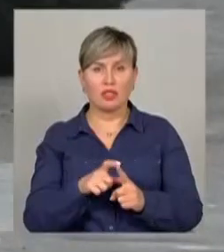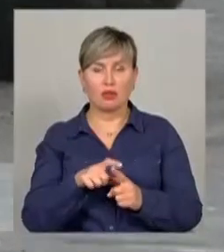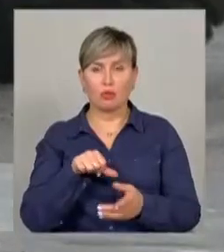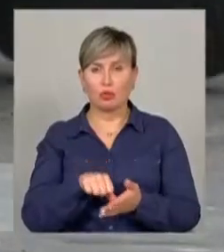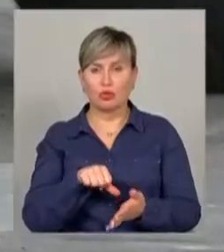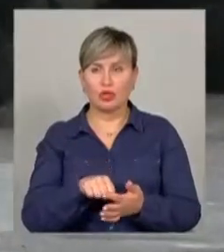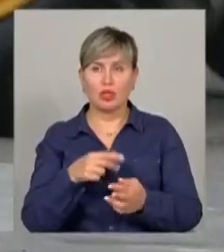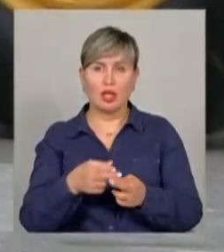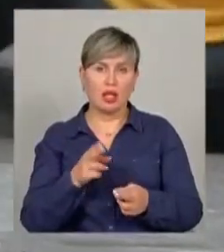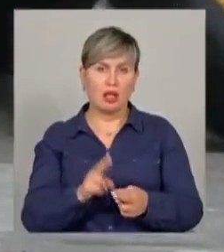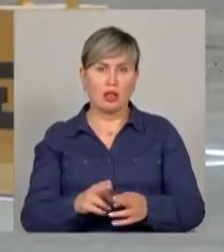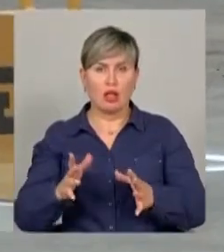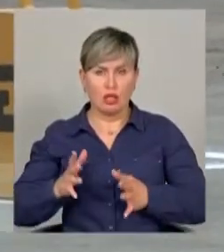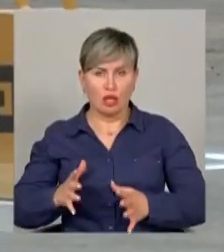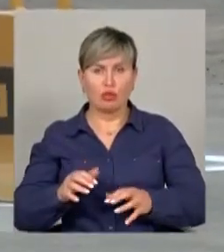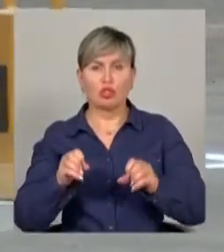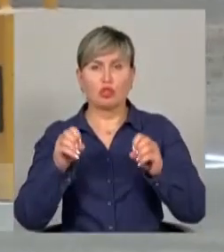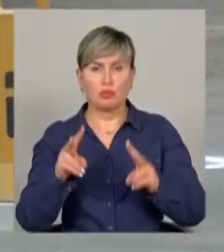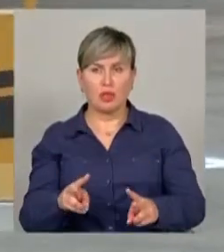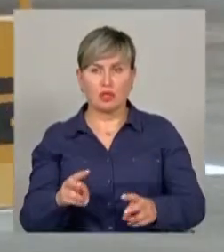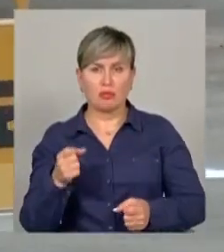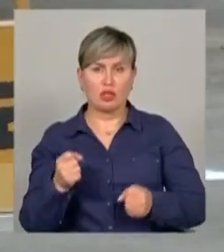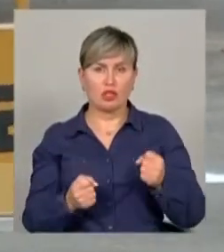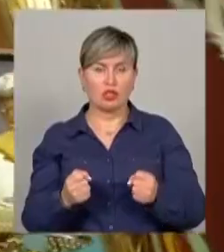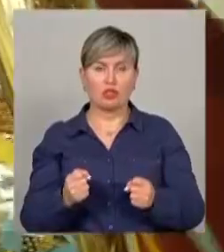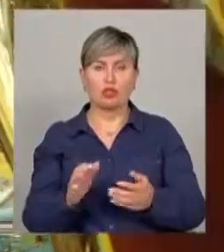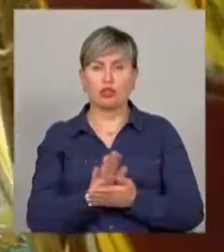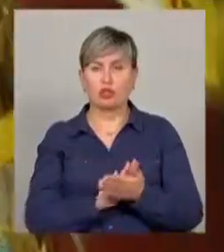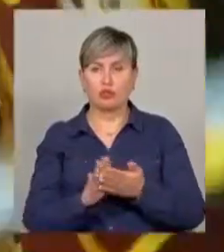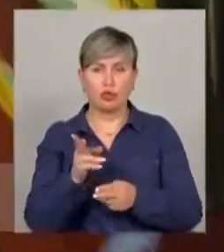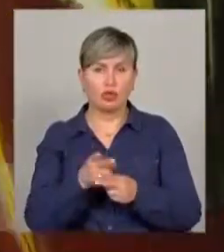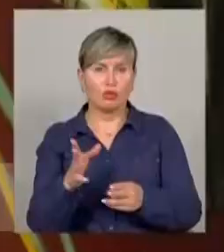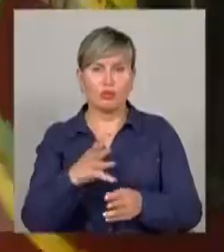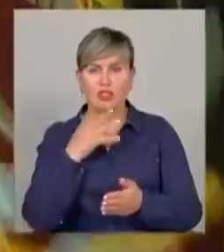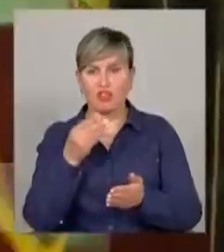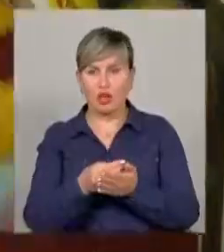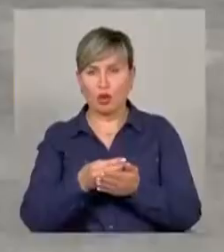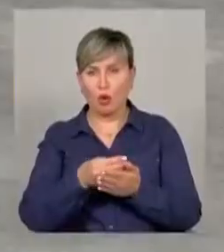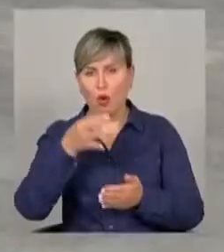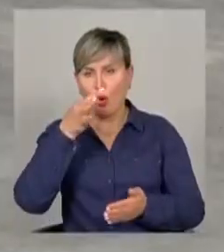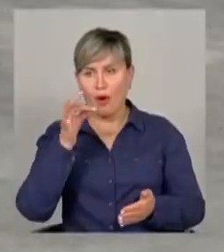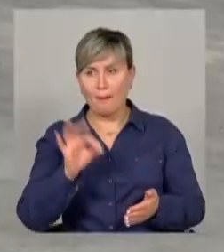участников, это надежная марка спецтехники, и ничто не мешало им показать все свое умение.